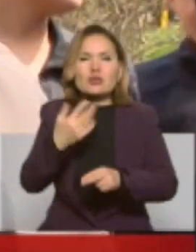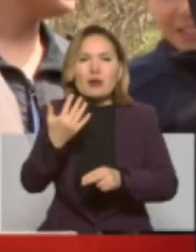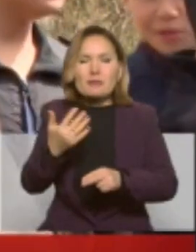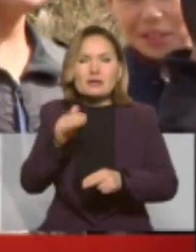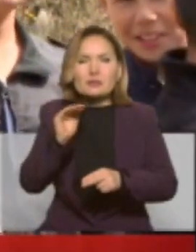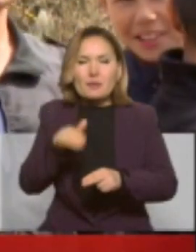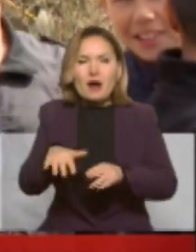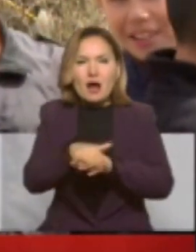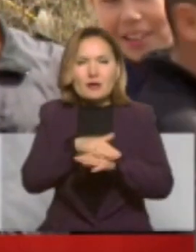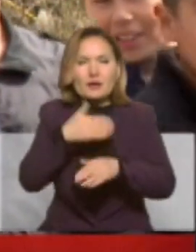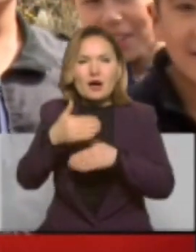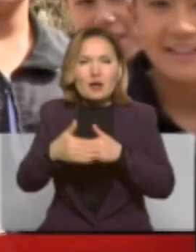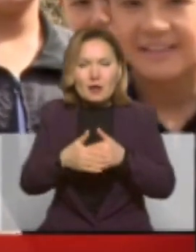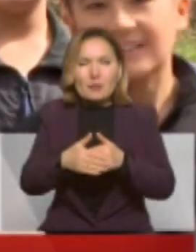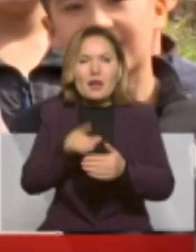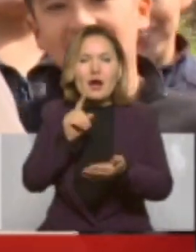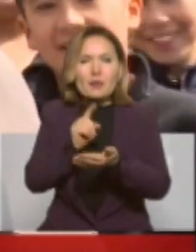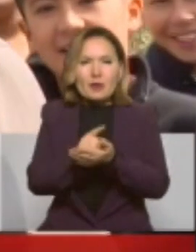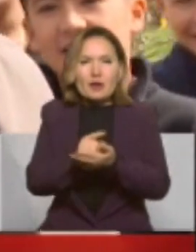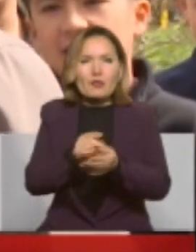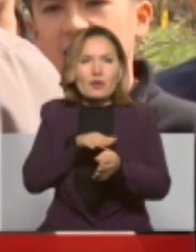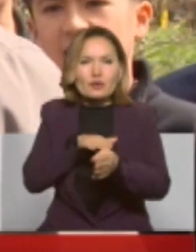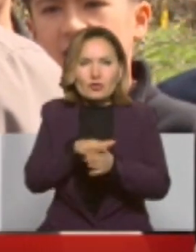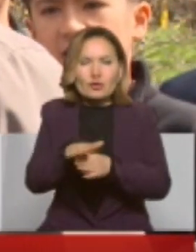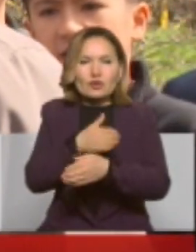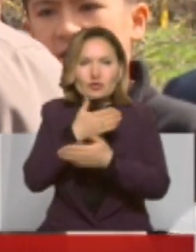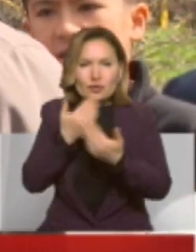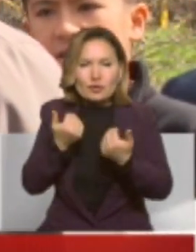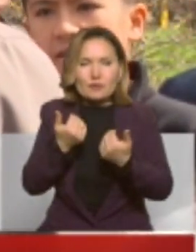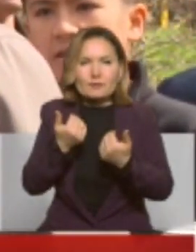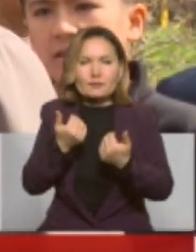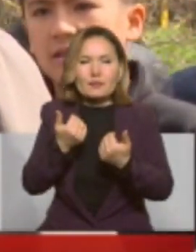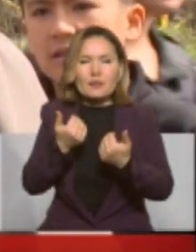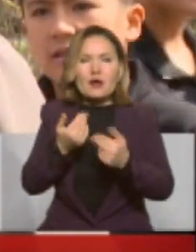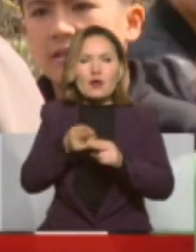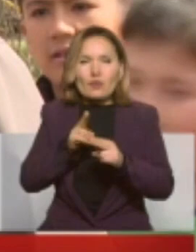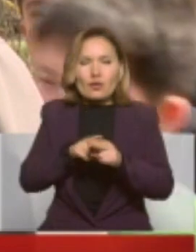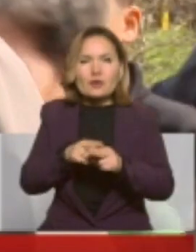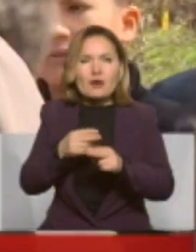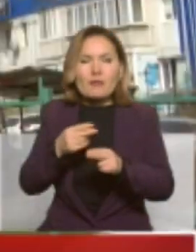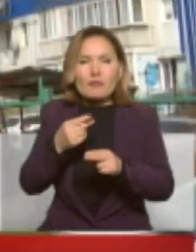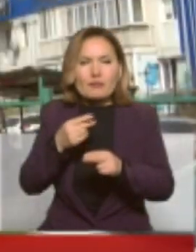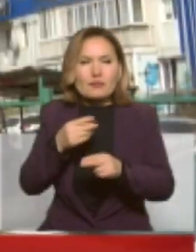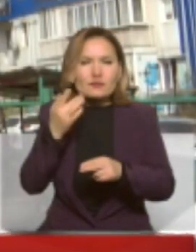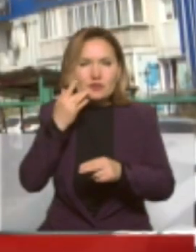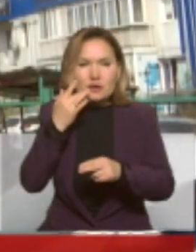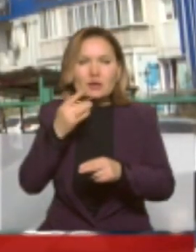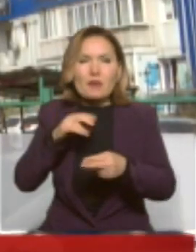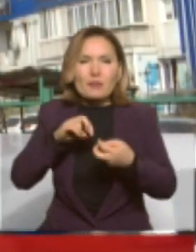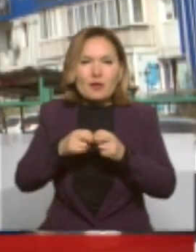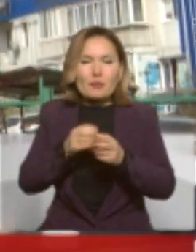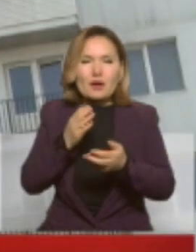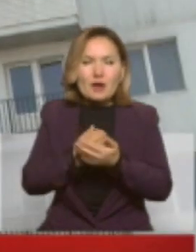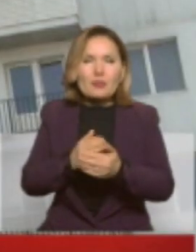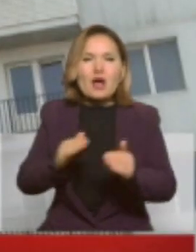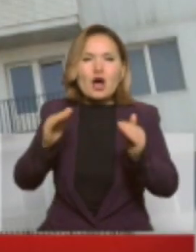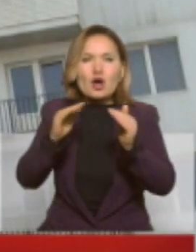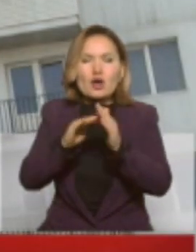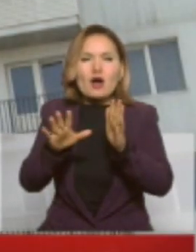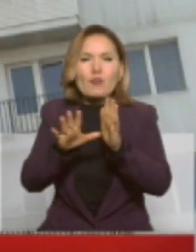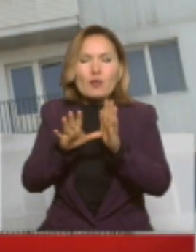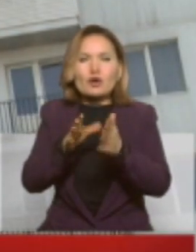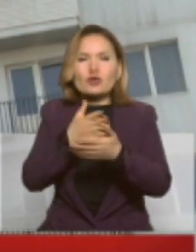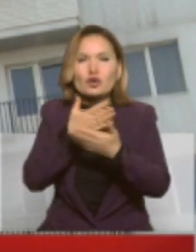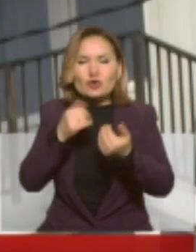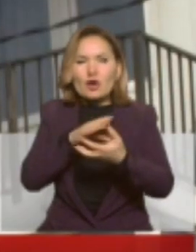алдында алған міндетін атқарып жатқан жоқ. Ол бірінші рет емес. Тұрғын үй кешенінің жарығына 8